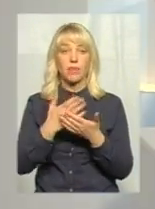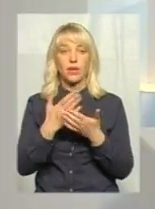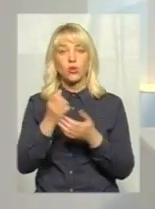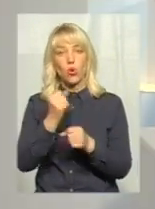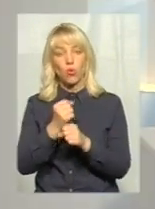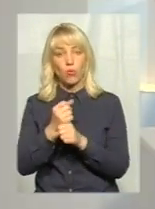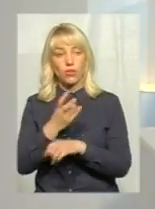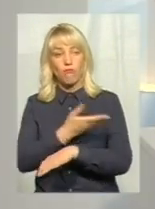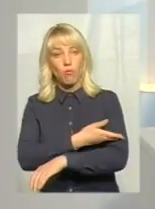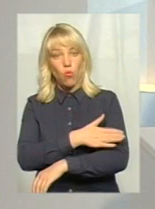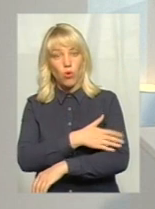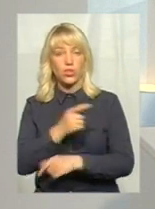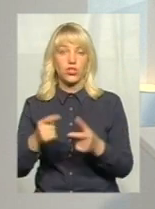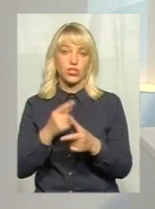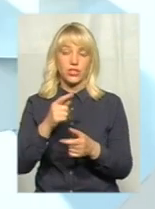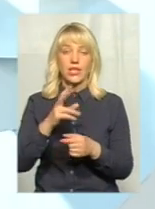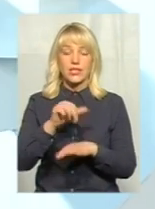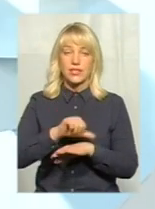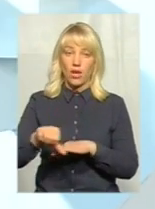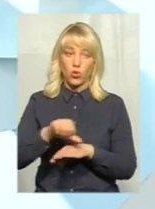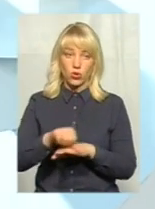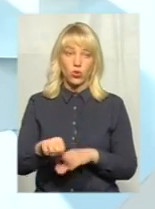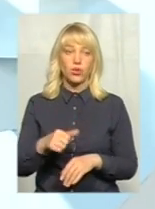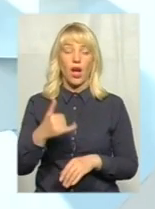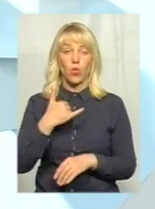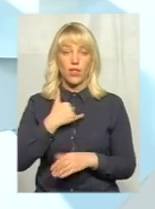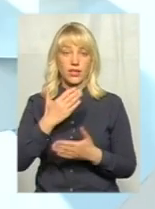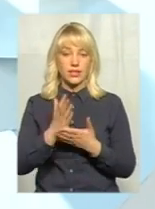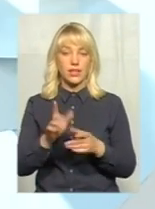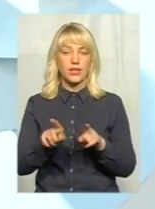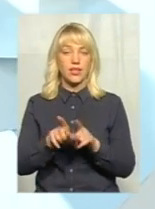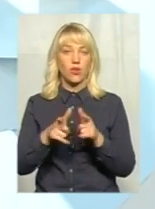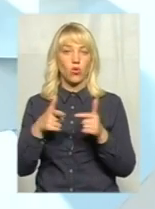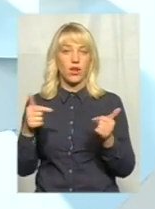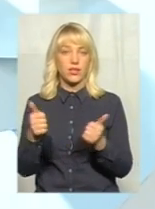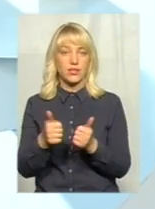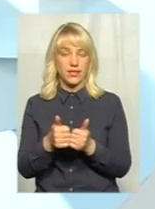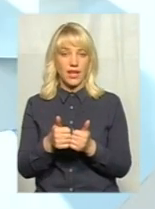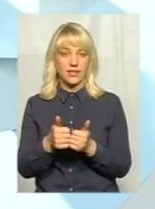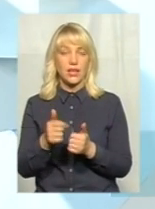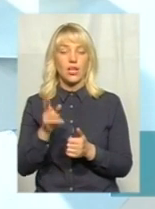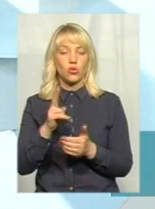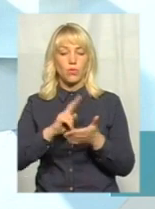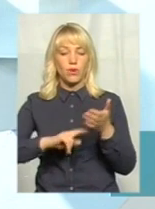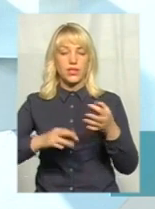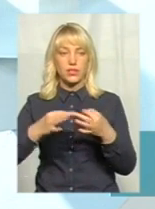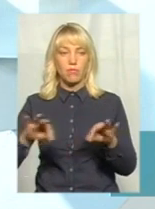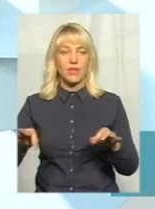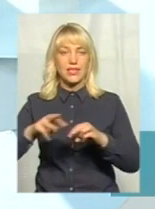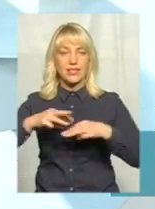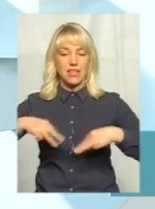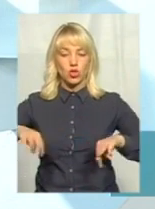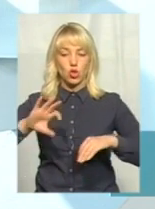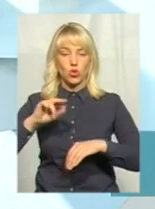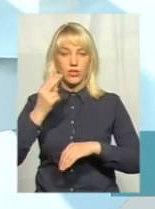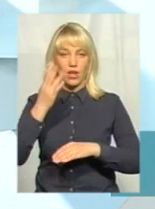за кордоном, візова підтримка. Але в нас є організації в місті, які проліцензовані Міністерством соціальної політики,